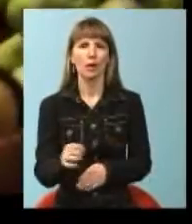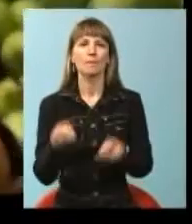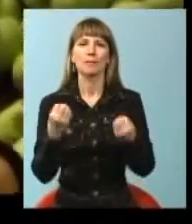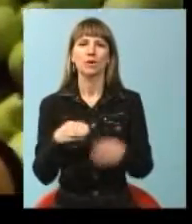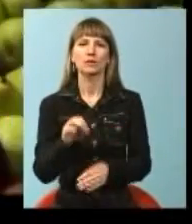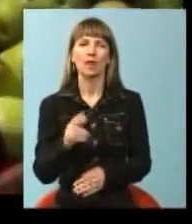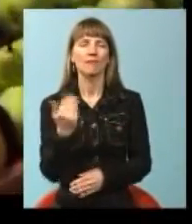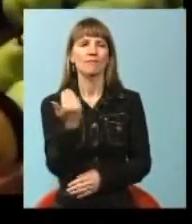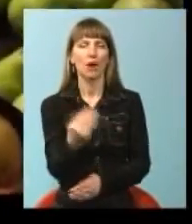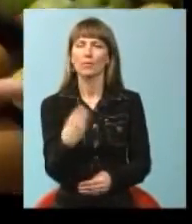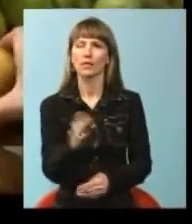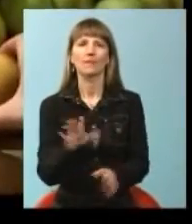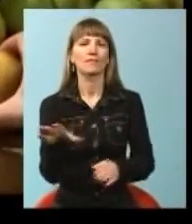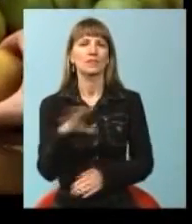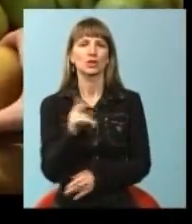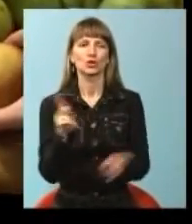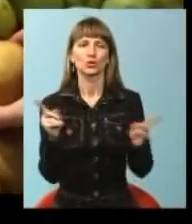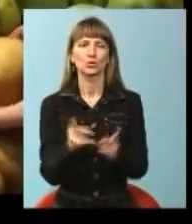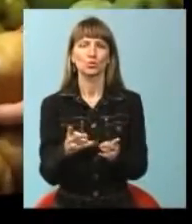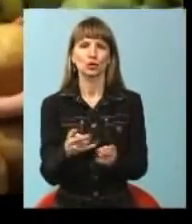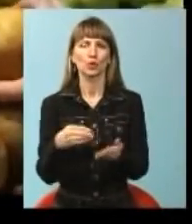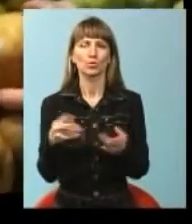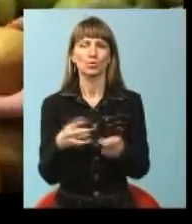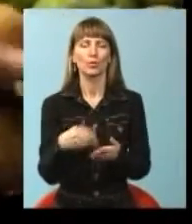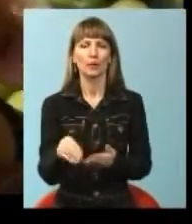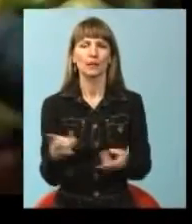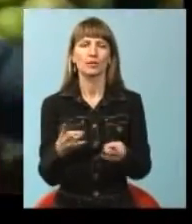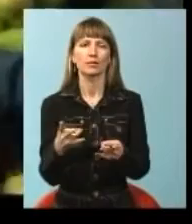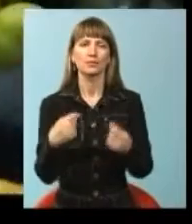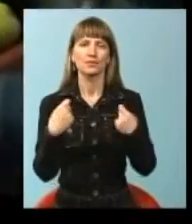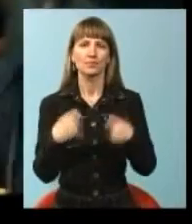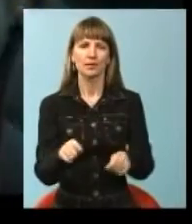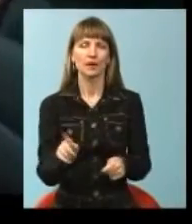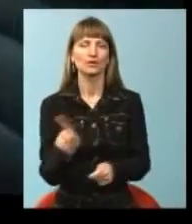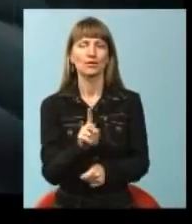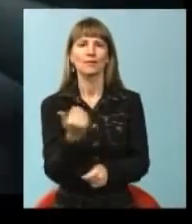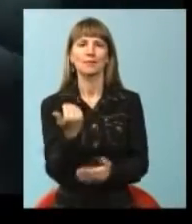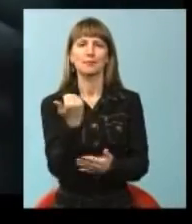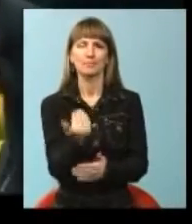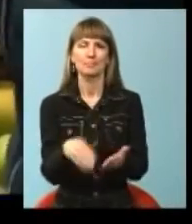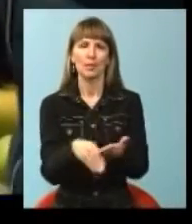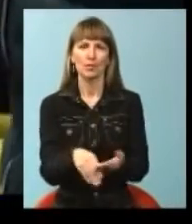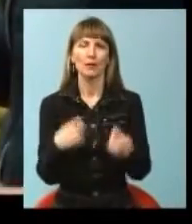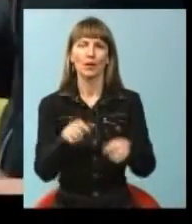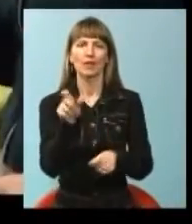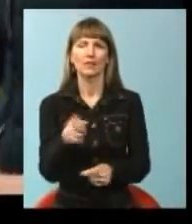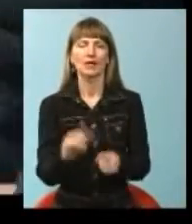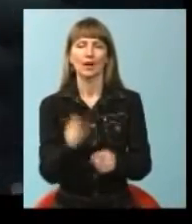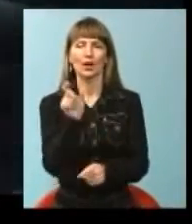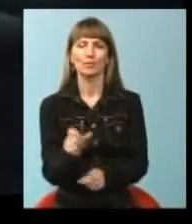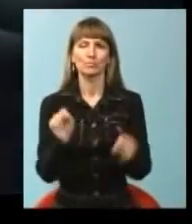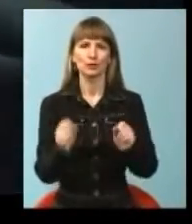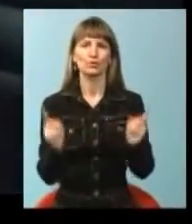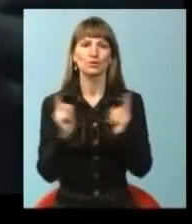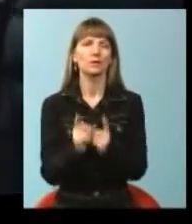не дадуть. Те, що вам необхідно, потрібно купити. Продати ту чи іншу річ вам допоможуть продавці. Цих людей можна